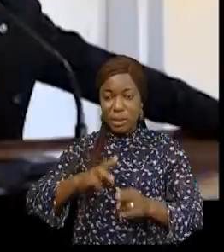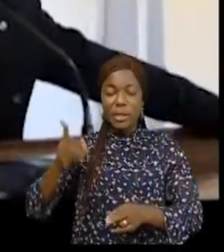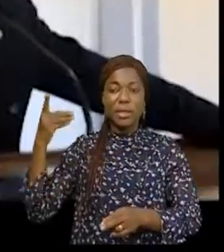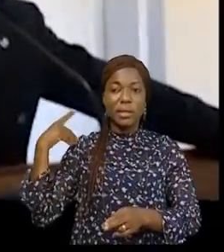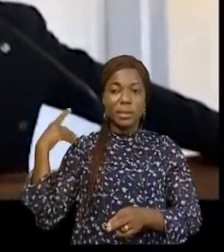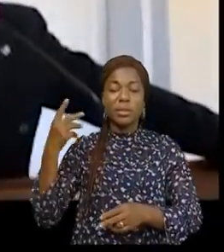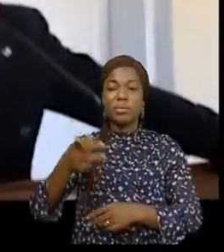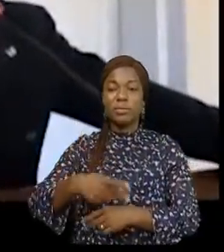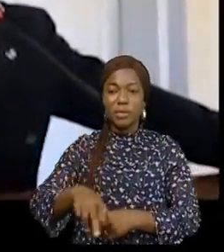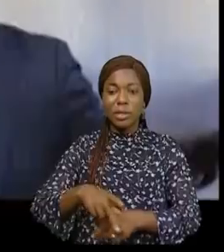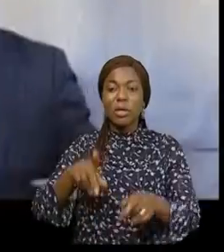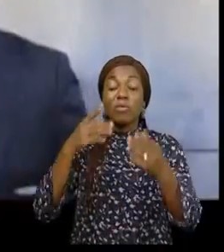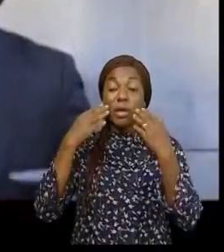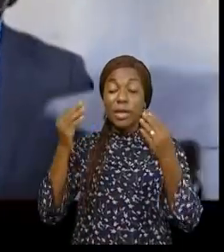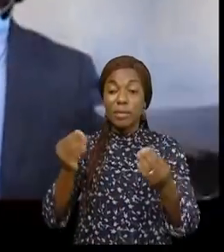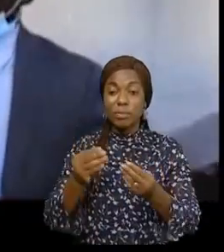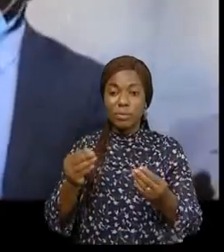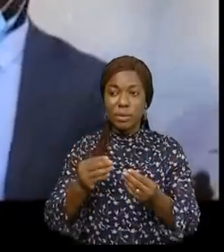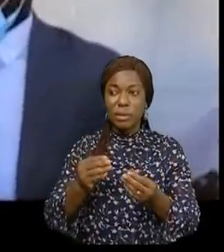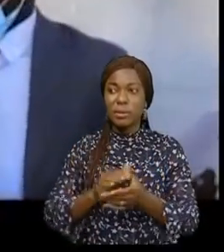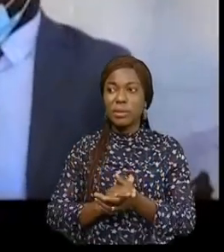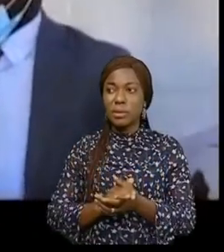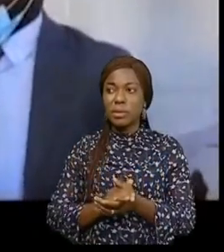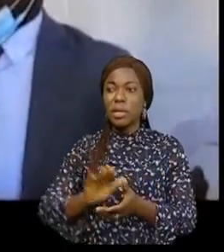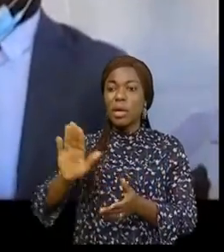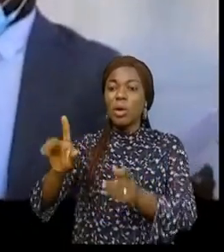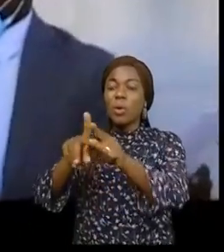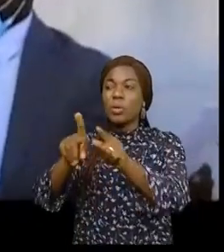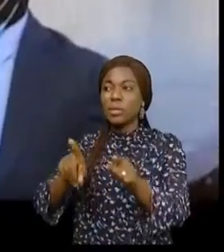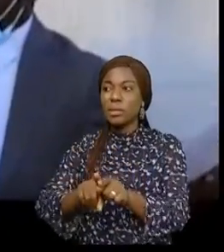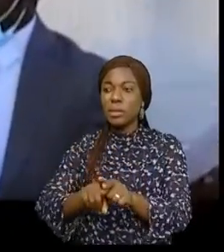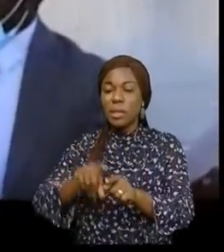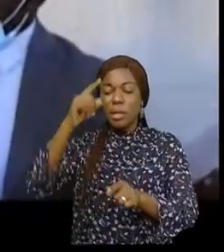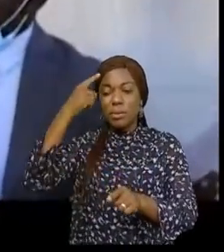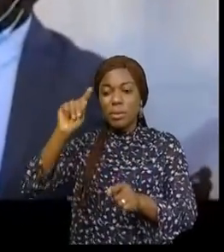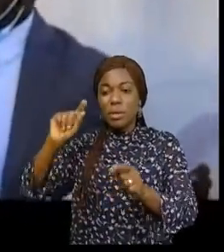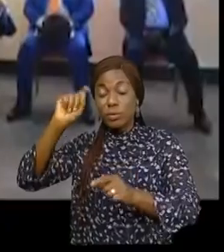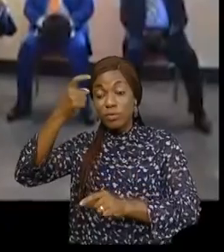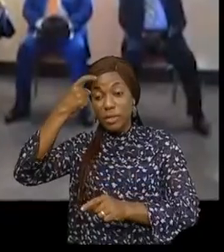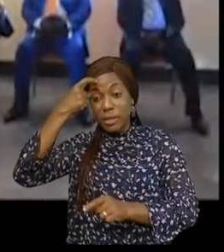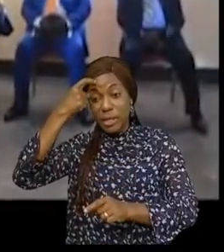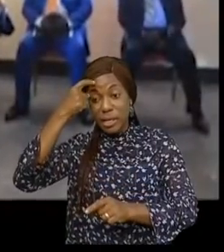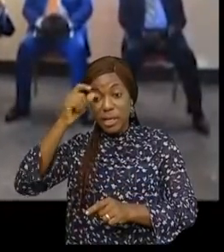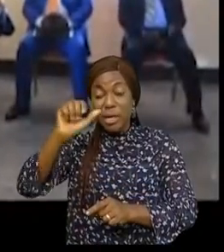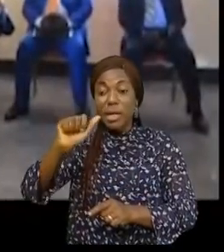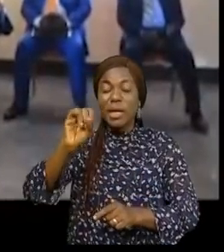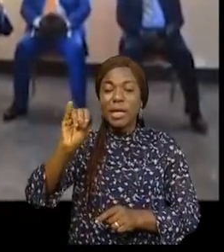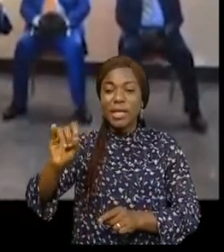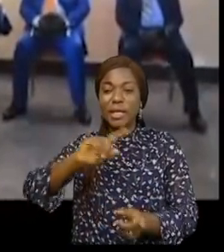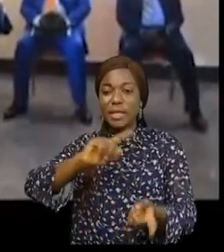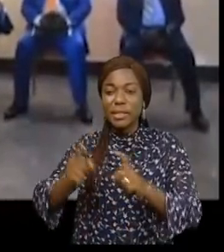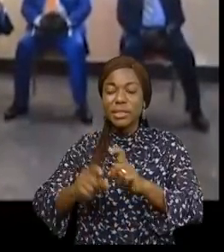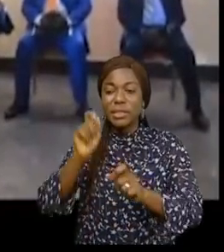C'est ainsi que l'honorable Samuel Yumba, considérant l'insuffisance argumentaire du gouverneur Haï, a transformé la